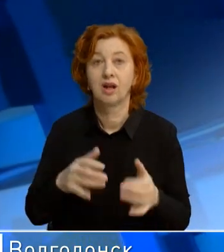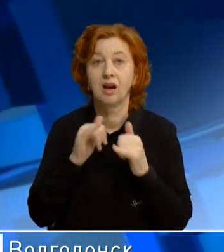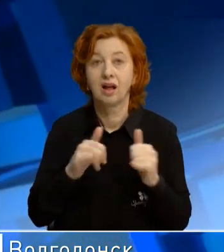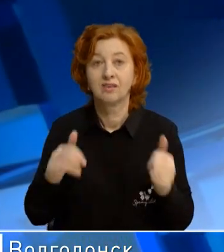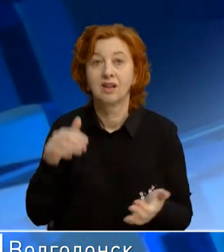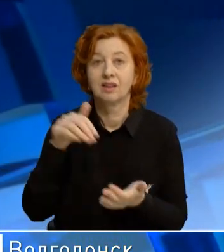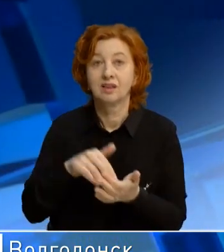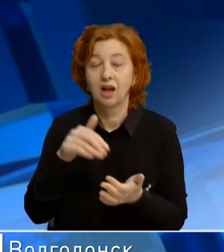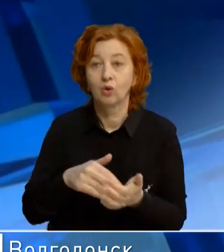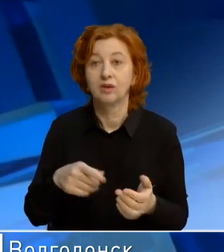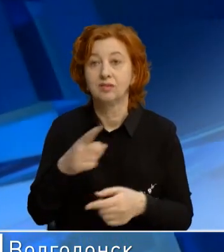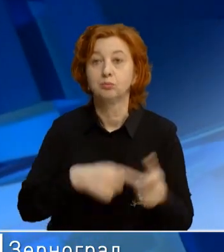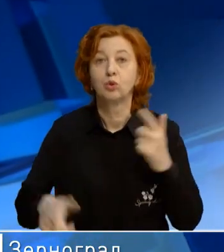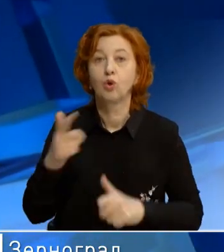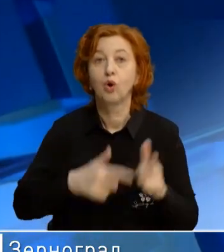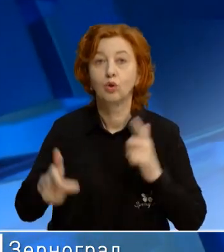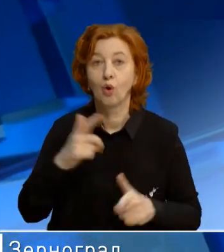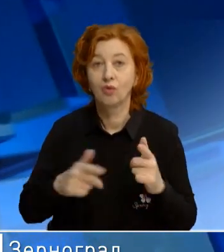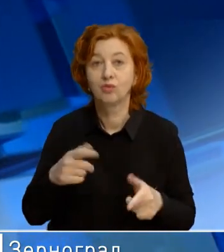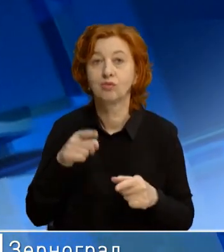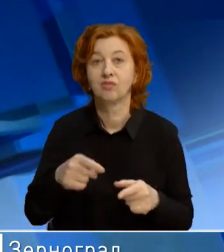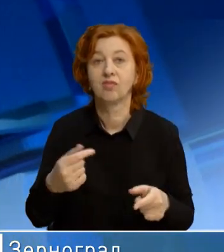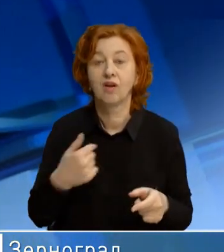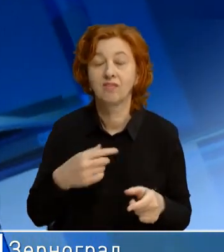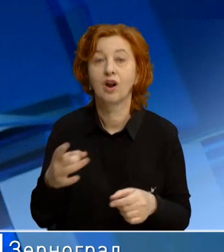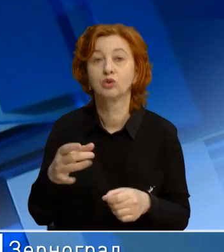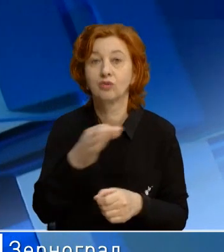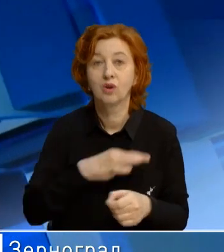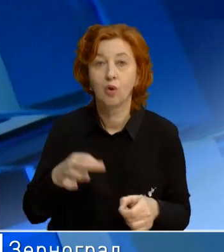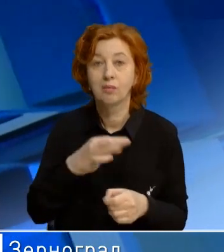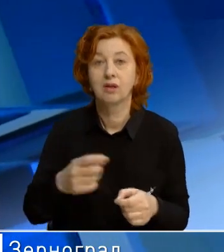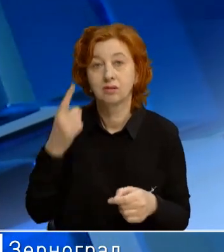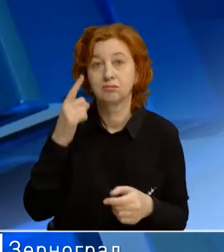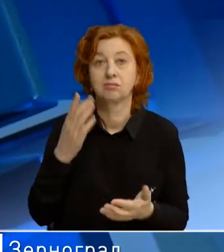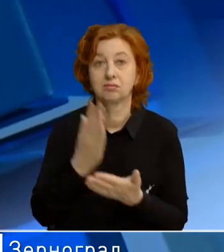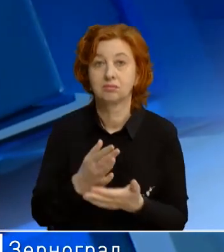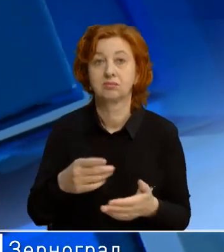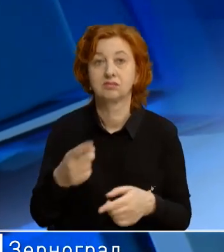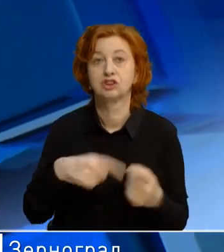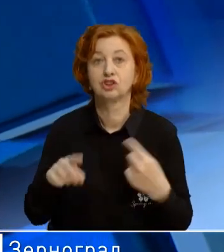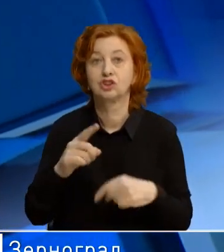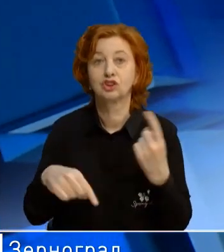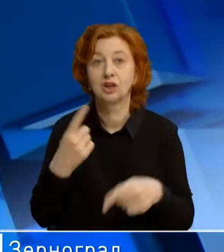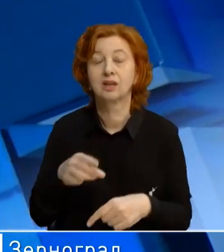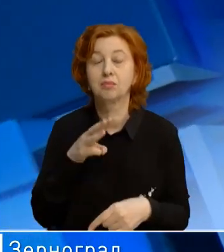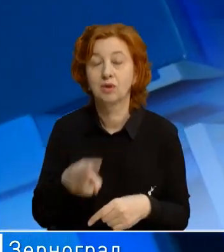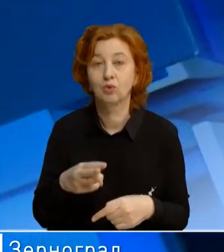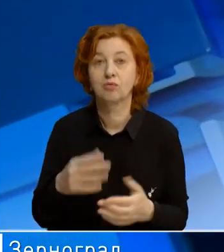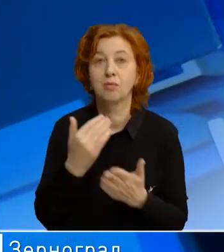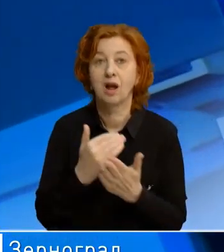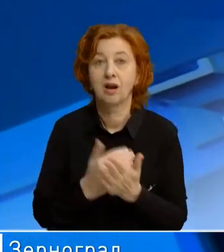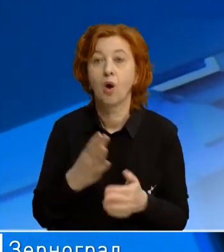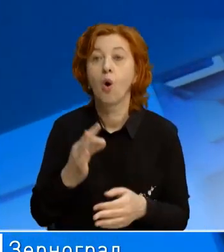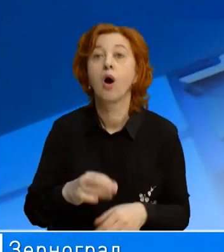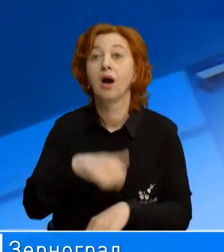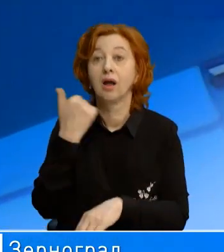развитии Таганрога и о подготовке к пожароопасному периоду в Ростовской области, а еще о ситуации с коронавирусом в регионе через несколько минут в программе «О